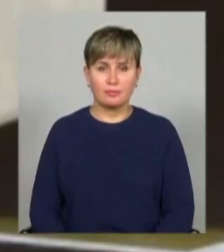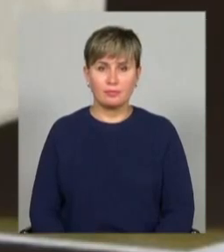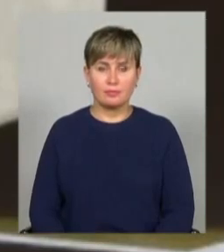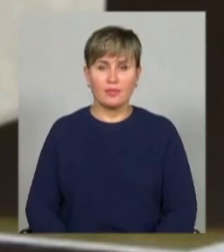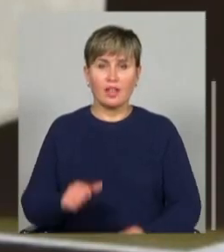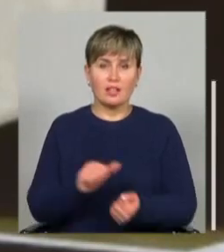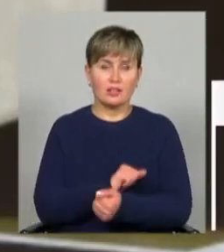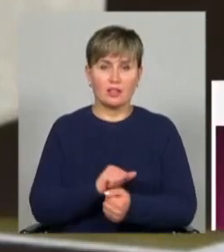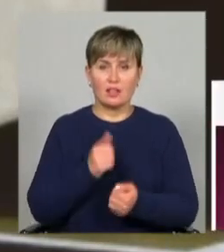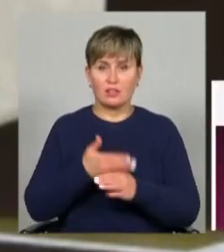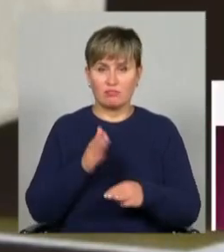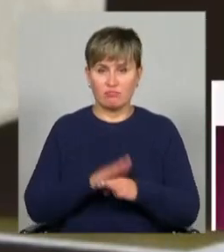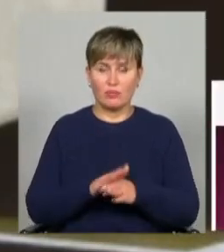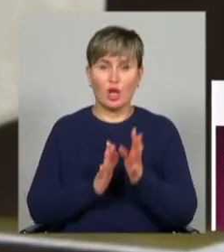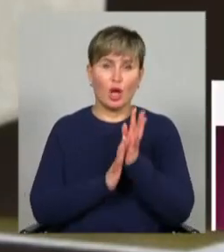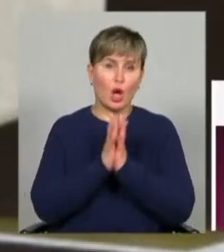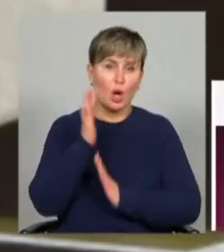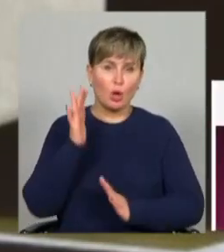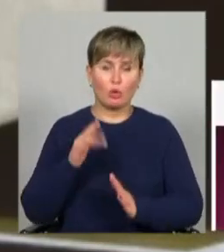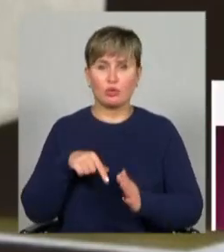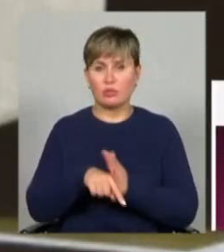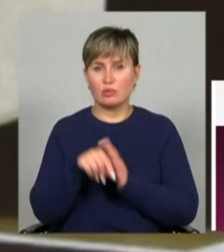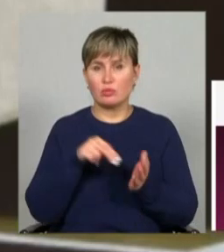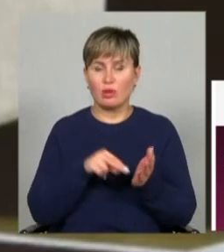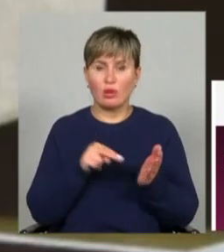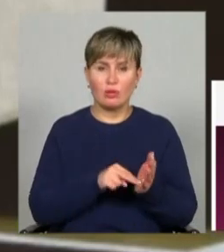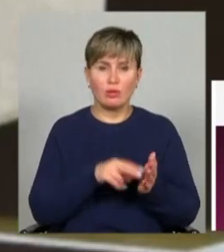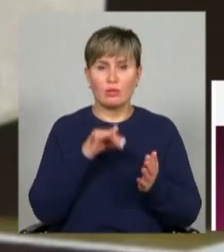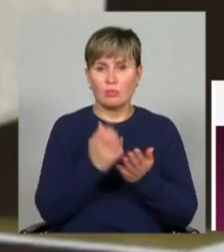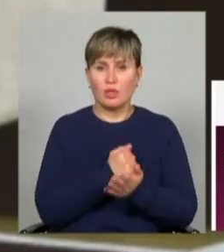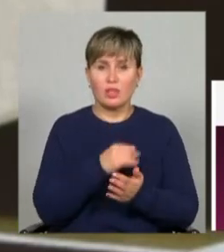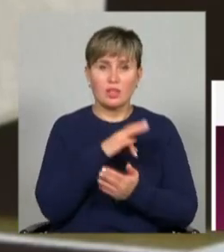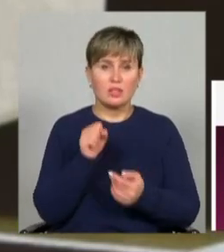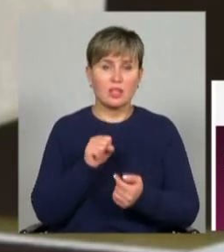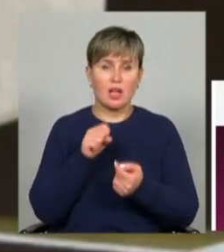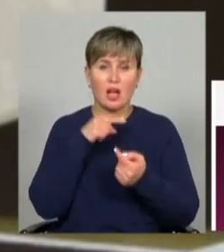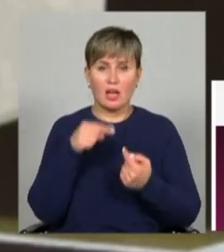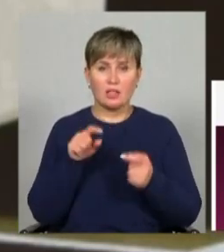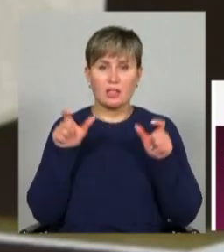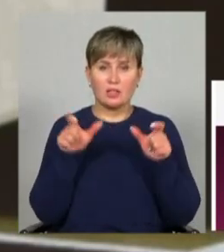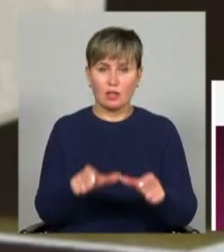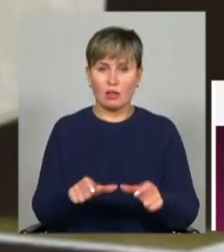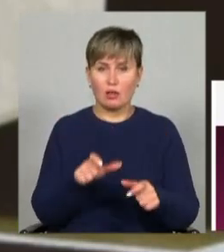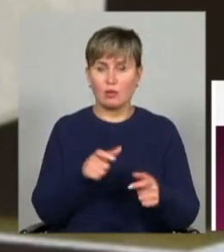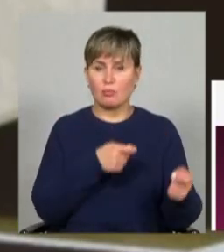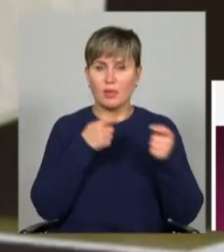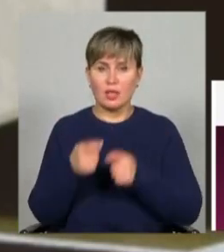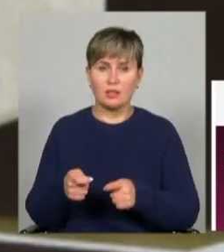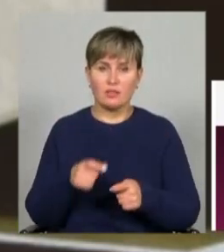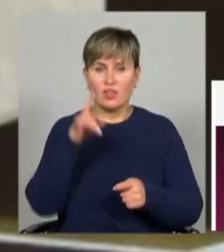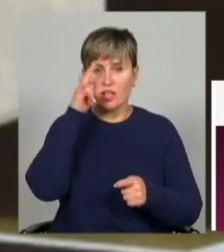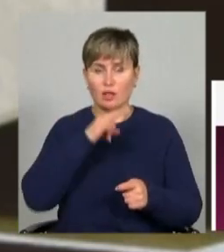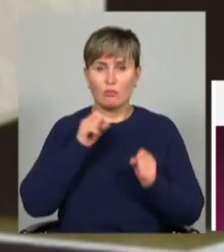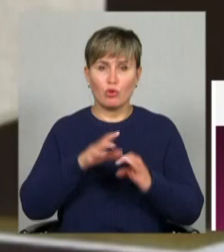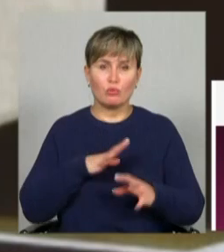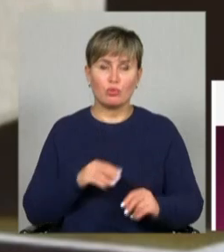Засуха спровоцирует рост цен на минеральные удобрения и пестициды. Из-за антироссийских санкций объем поставок продовольствия из России в Казахстан